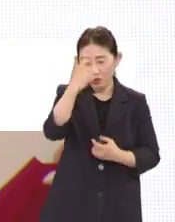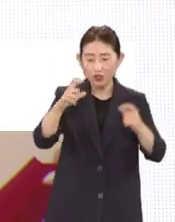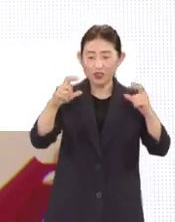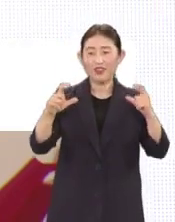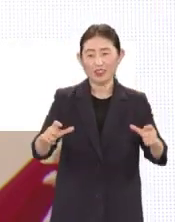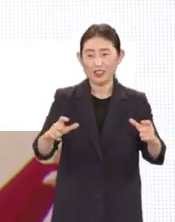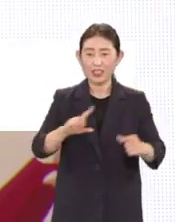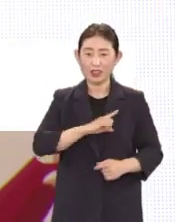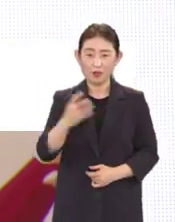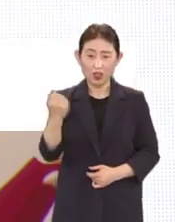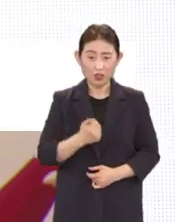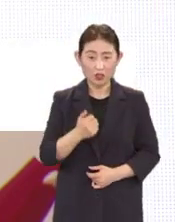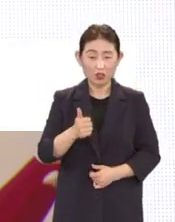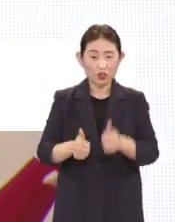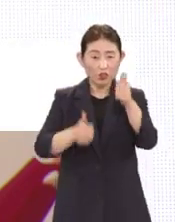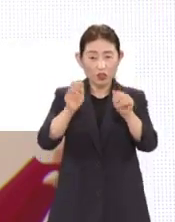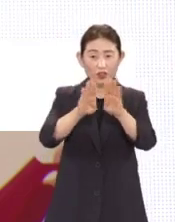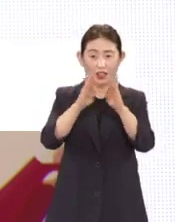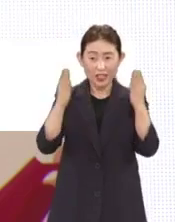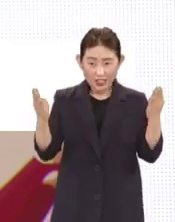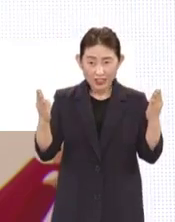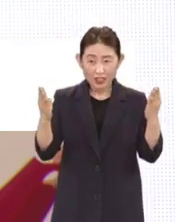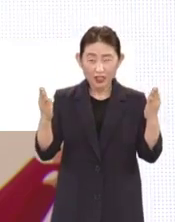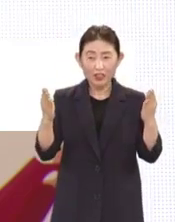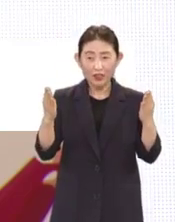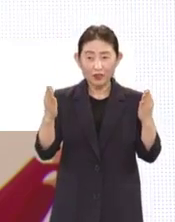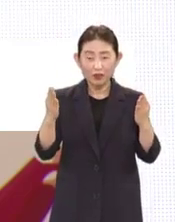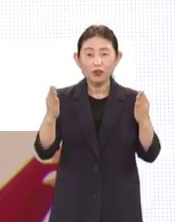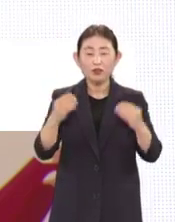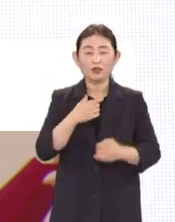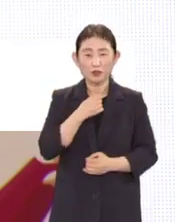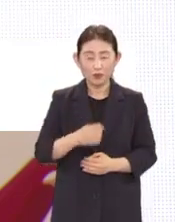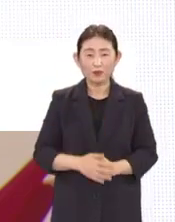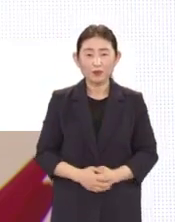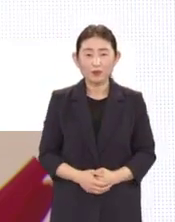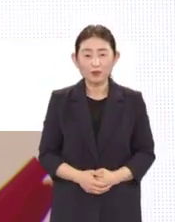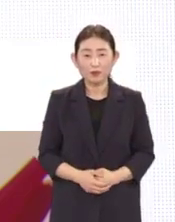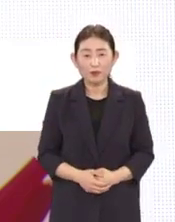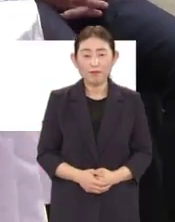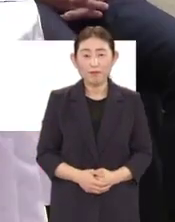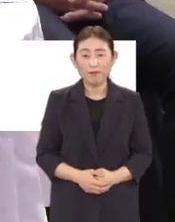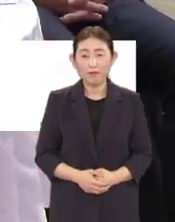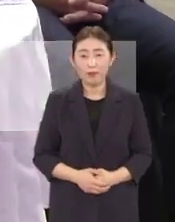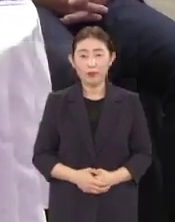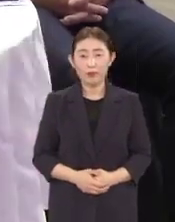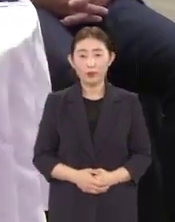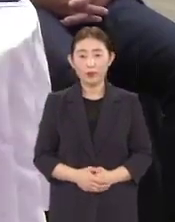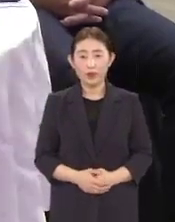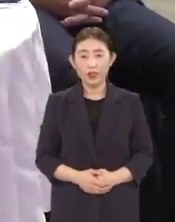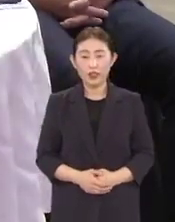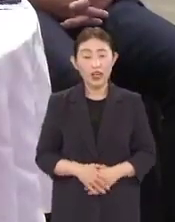충청도의 이름으로 대회를 개최했으면 하는 것이 저의 솔직한 심정입니다